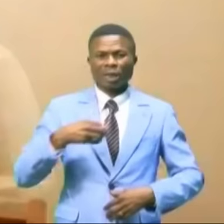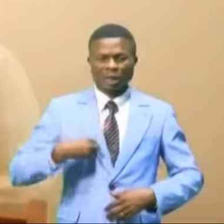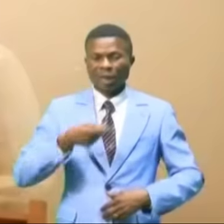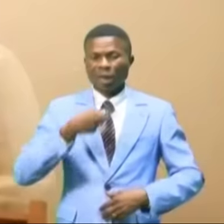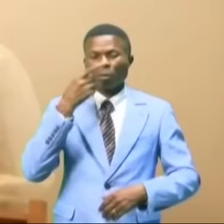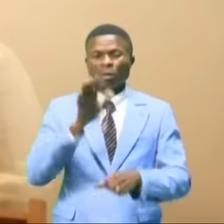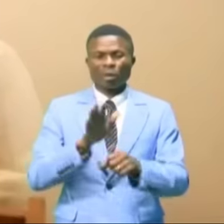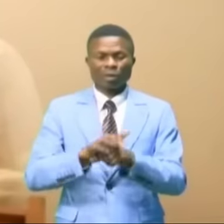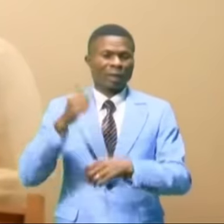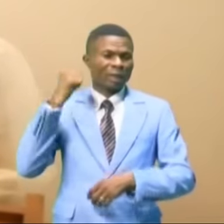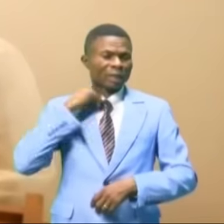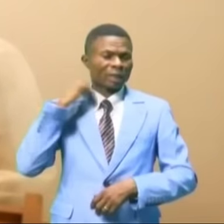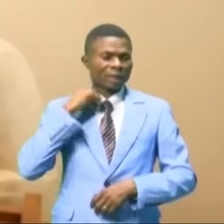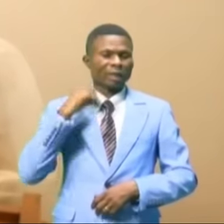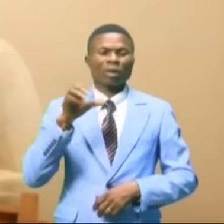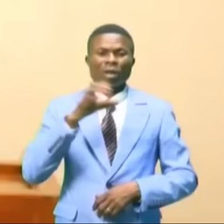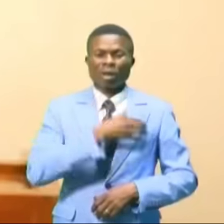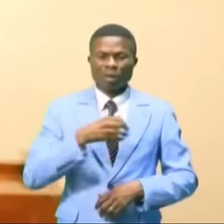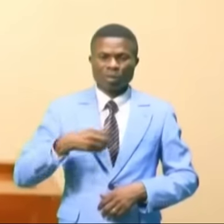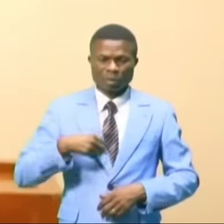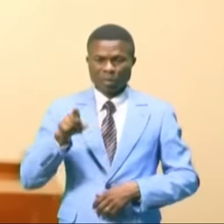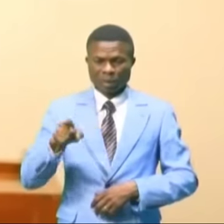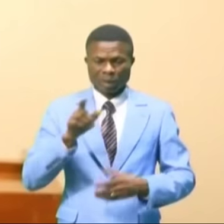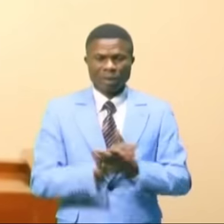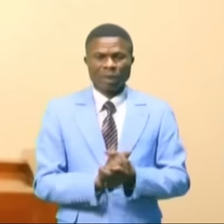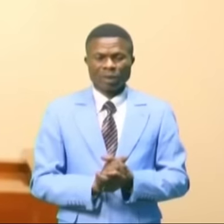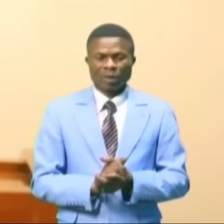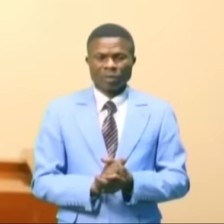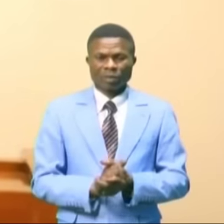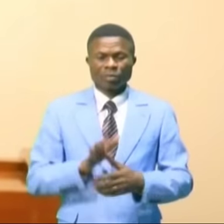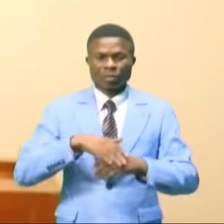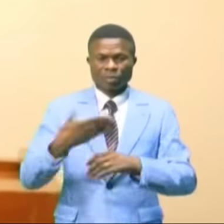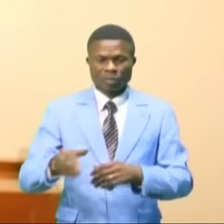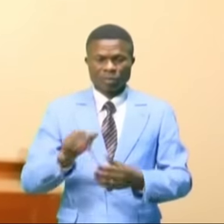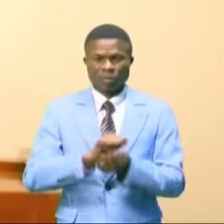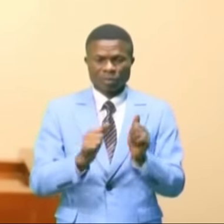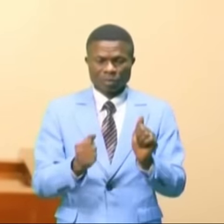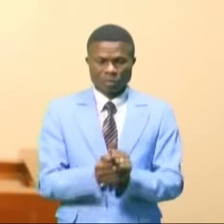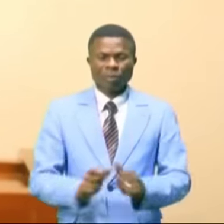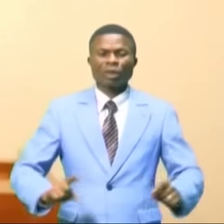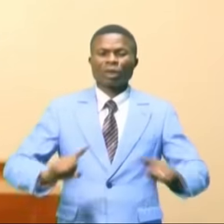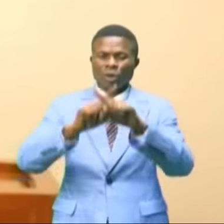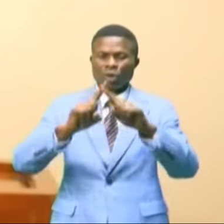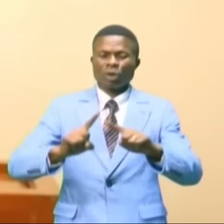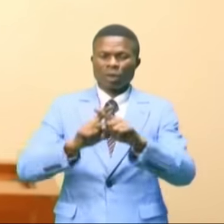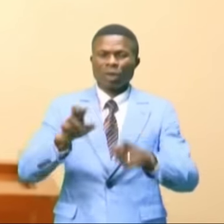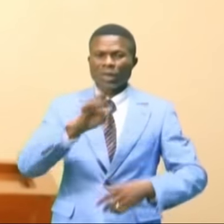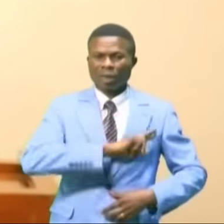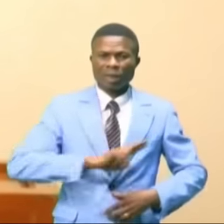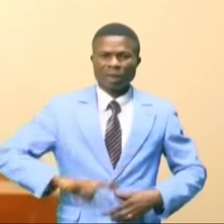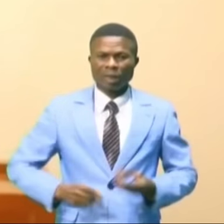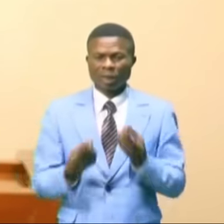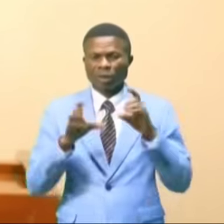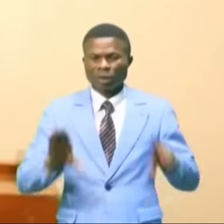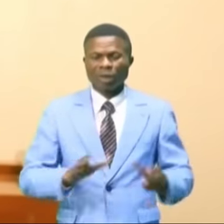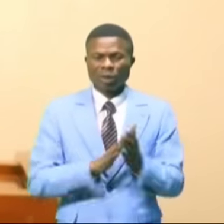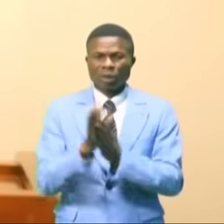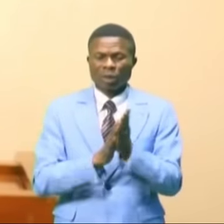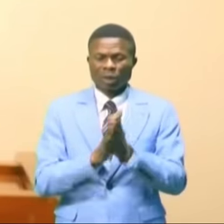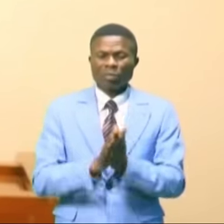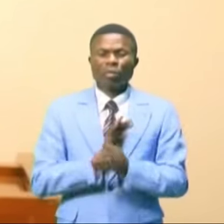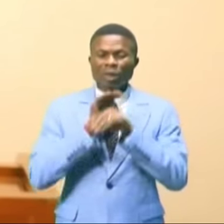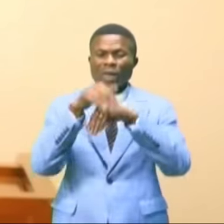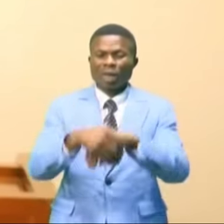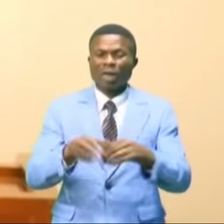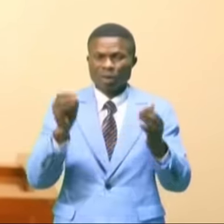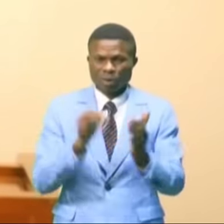martelé Dr Célestine Bouiboui d'AIPAS. Suite à des décennies de conflits, la RDC souhaitait renouveler son